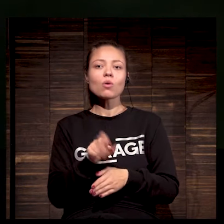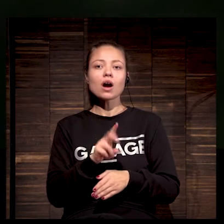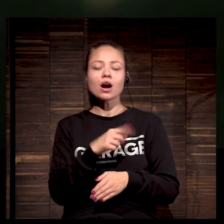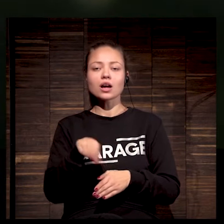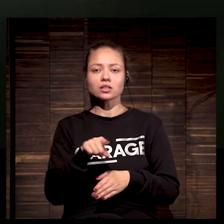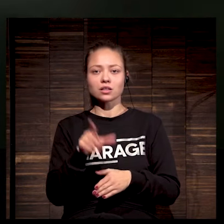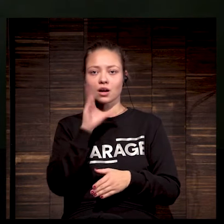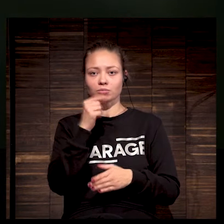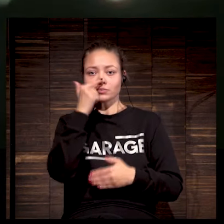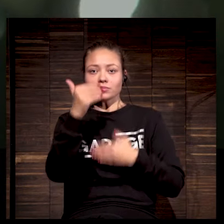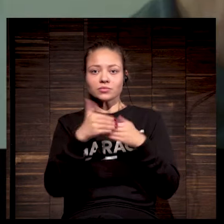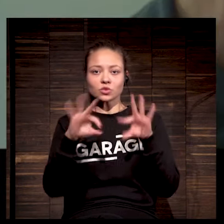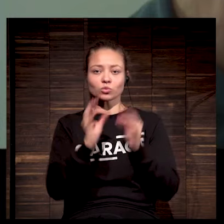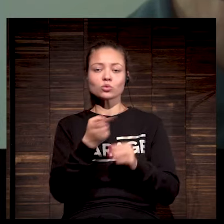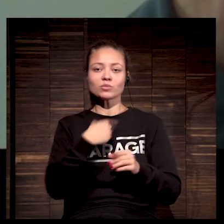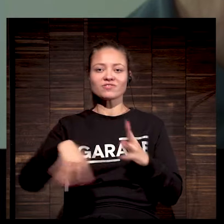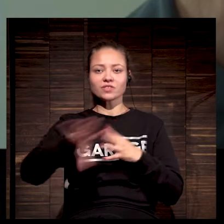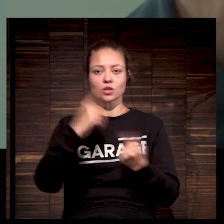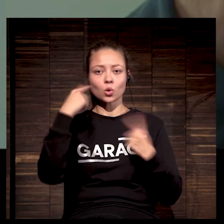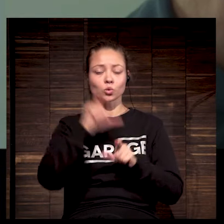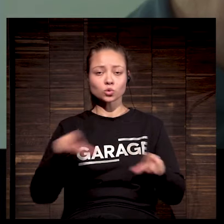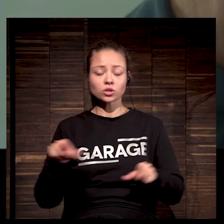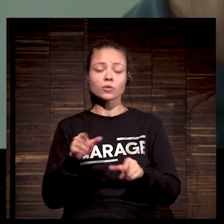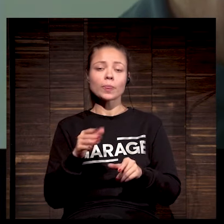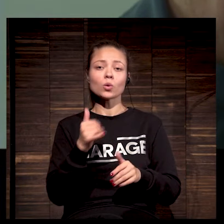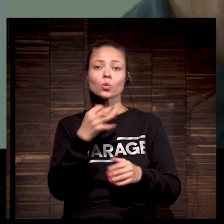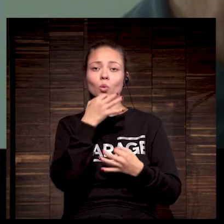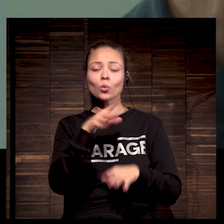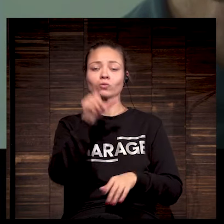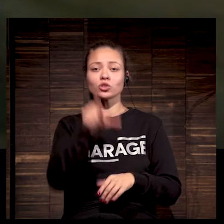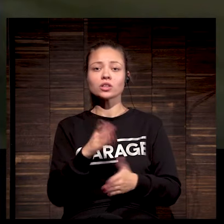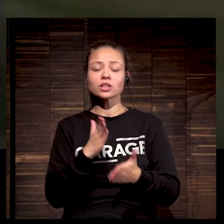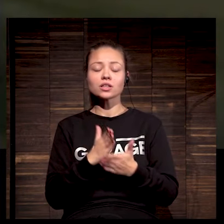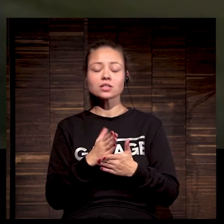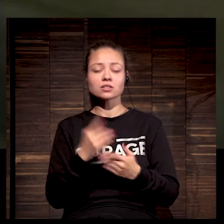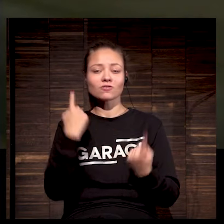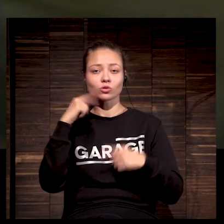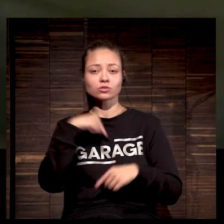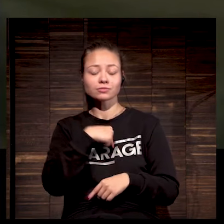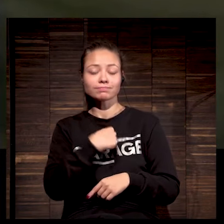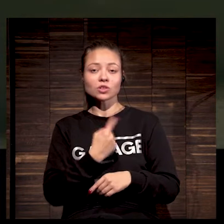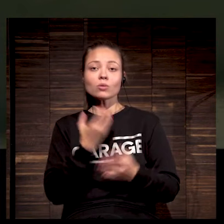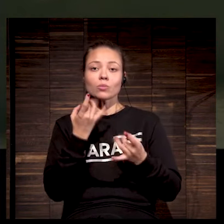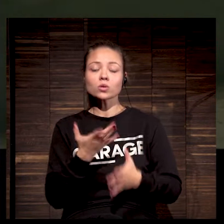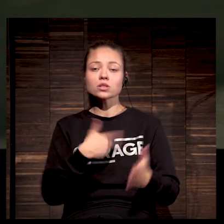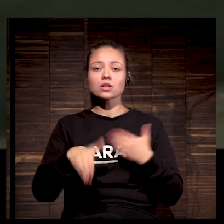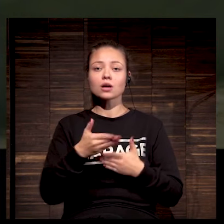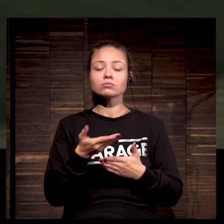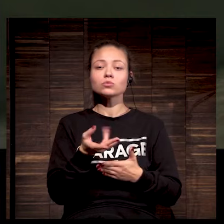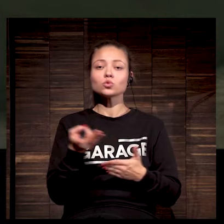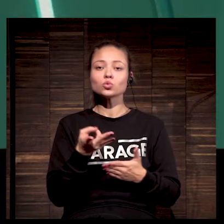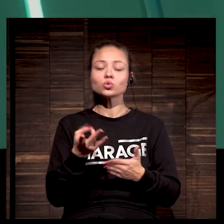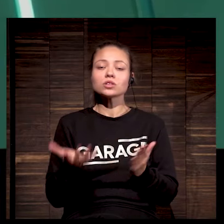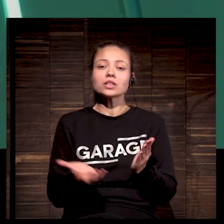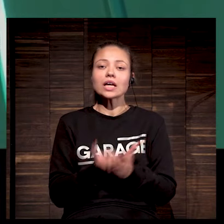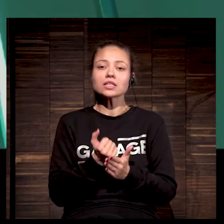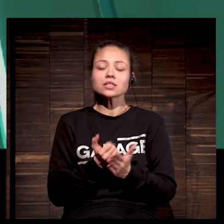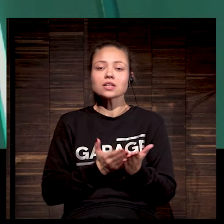искусству потому что мы все художники у любого человека есть творческая жилка нам просто нужно найти канал